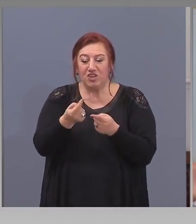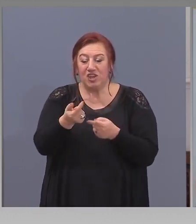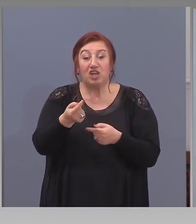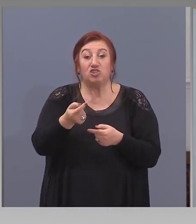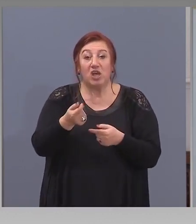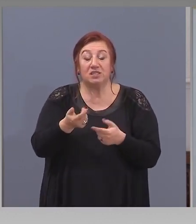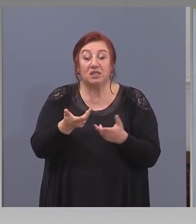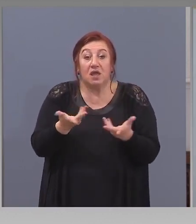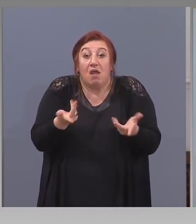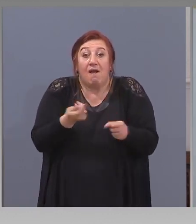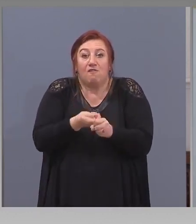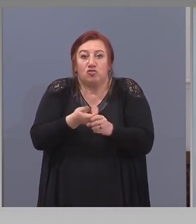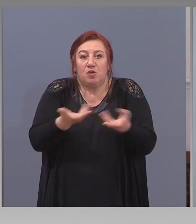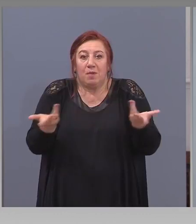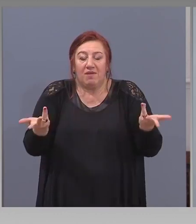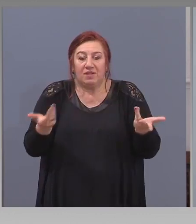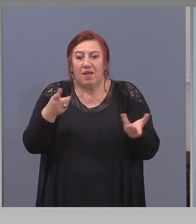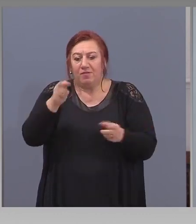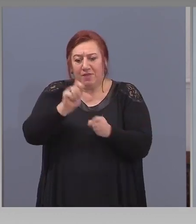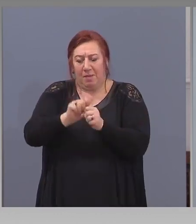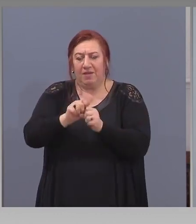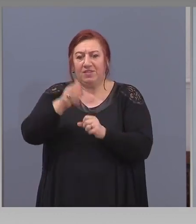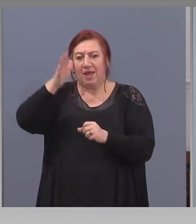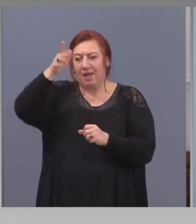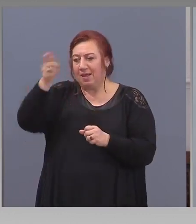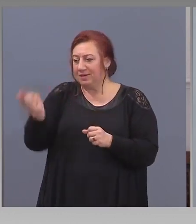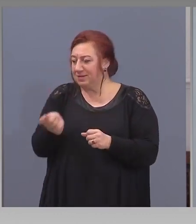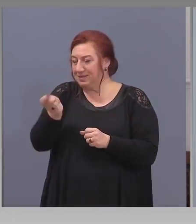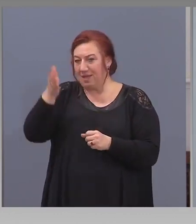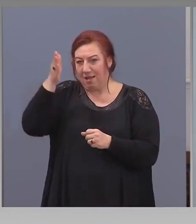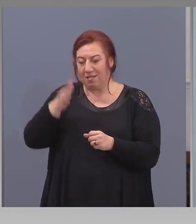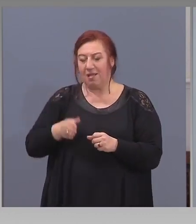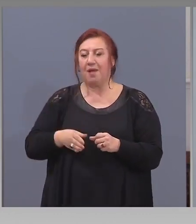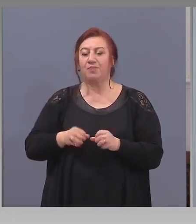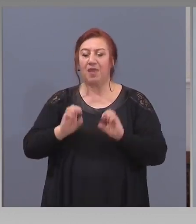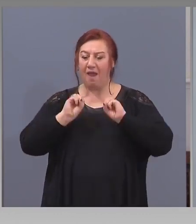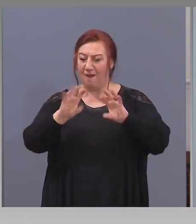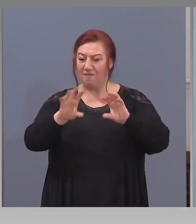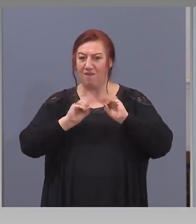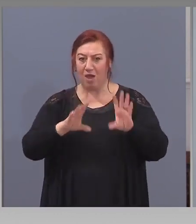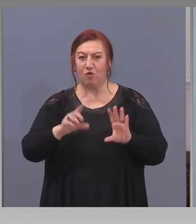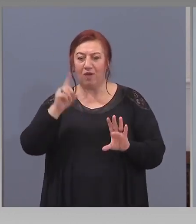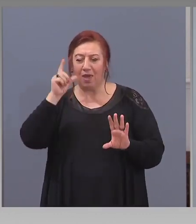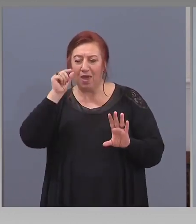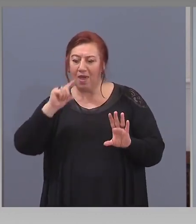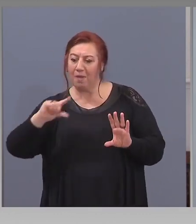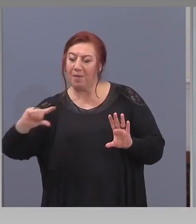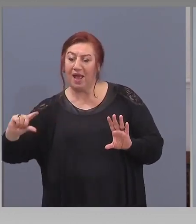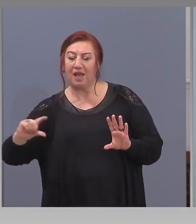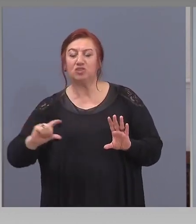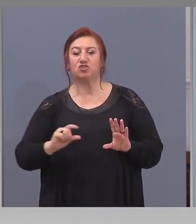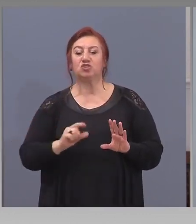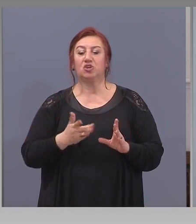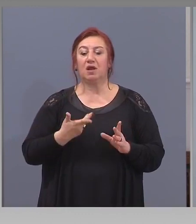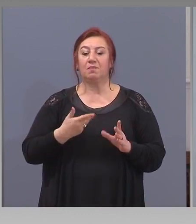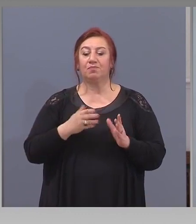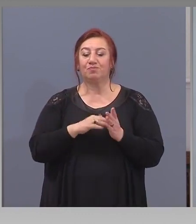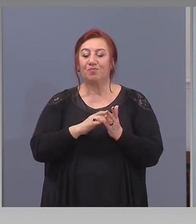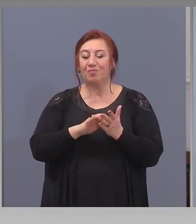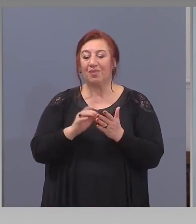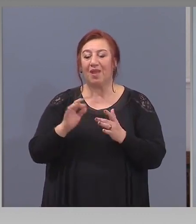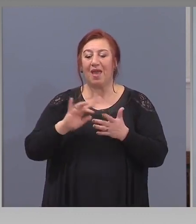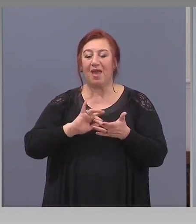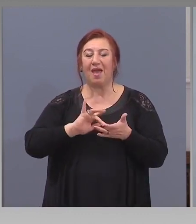тези части? Стъкла, фарове, мигачи, кабели, електроника. За